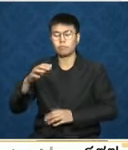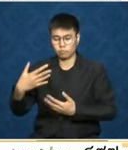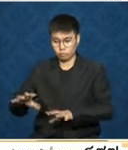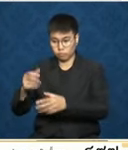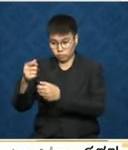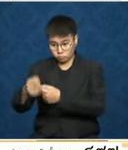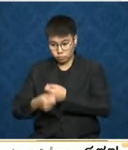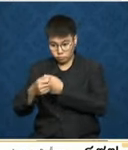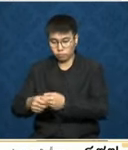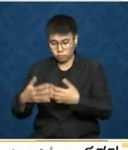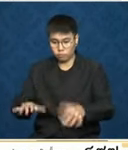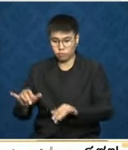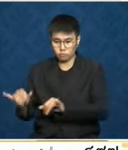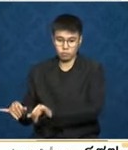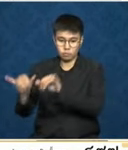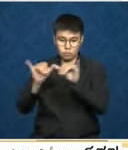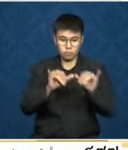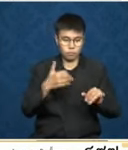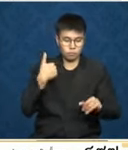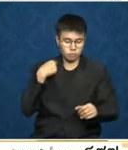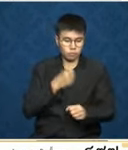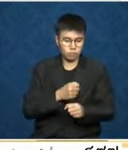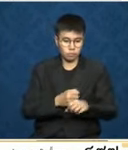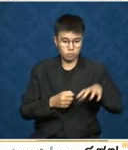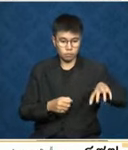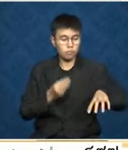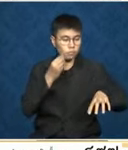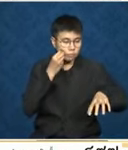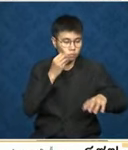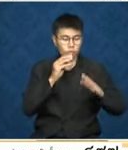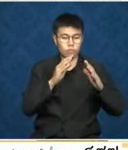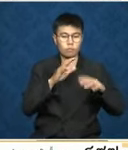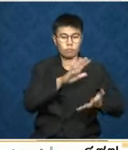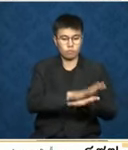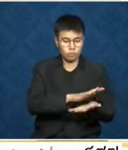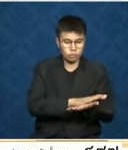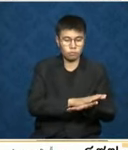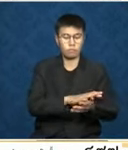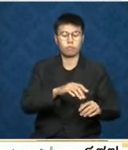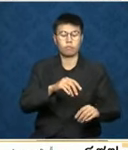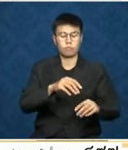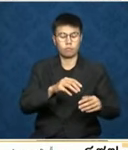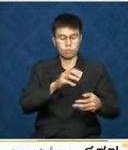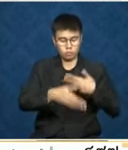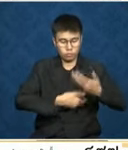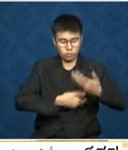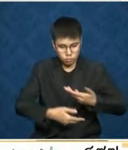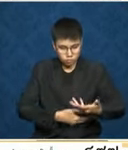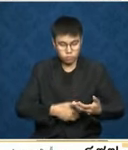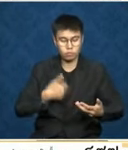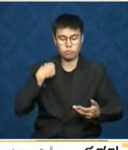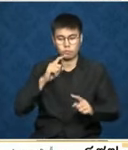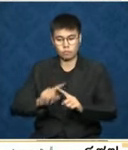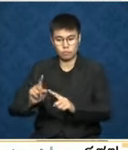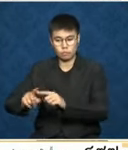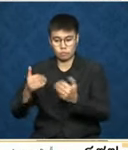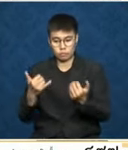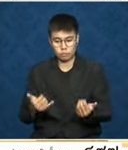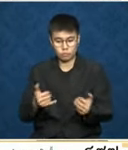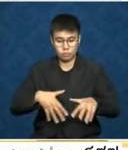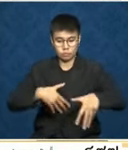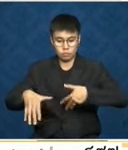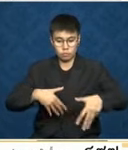พื้นที่ใหม่ครับก็มีการสร้างโรงเรียนวัดตลาดสาอุปโภคต่างๆเพื่อรองรับชุมชนที่ย้ายไปใหม่จนปัจจุบันครับชาว